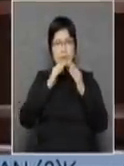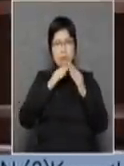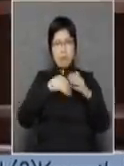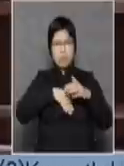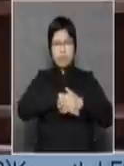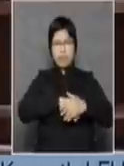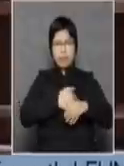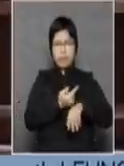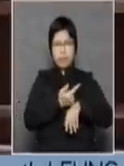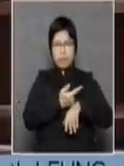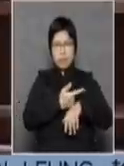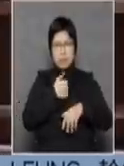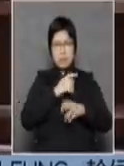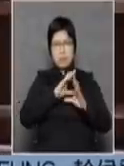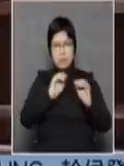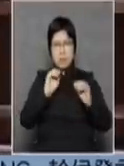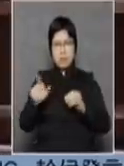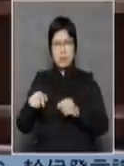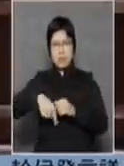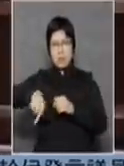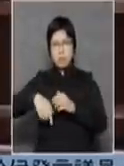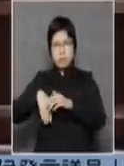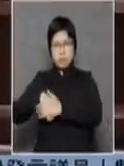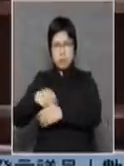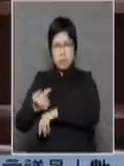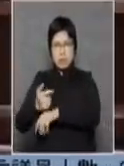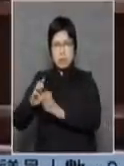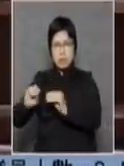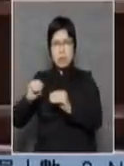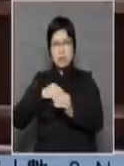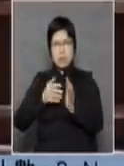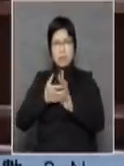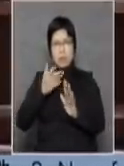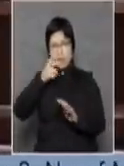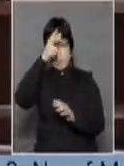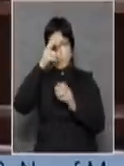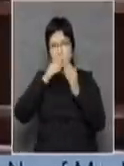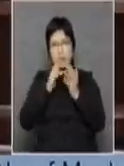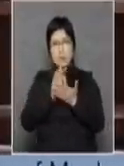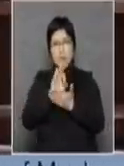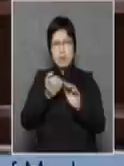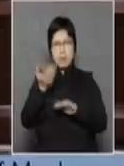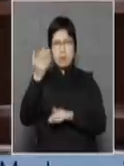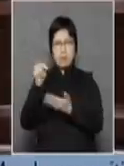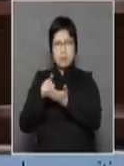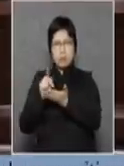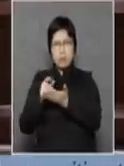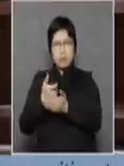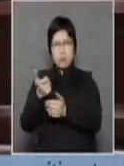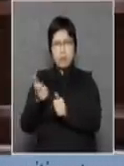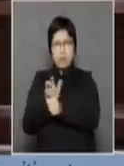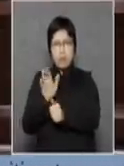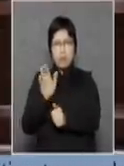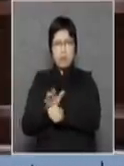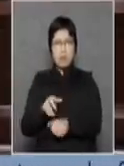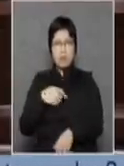處理囤地的問題，以及為輪候公屋3年以上的人士提供租金津貼，